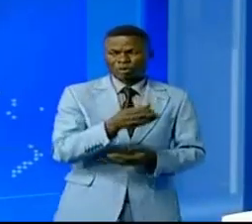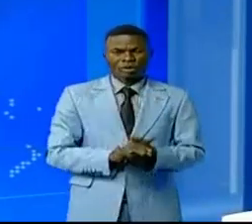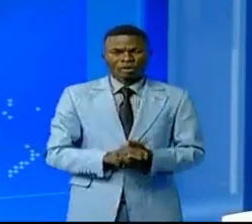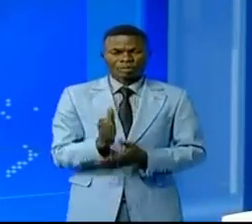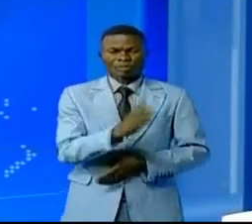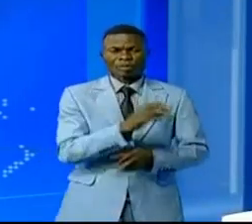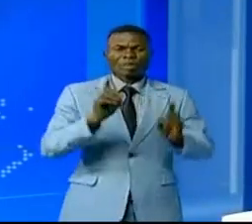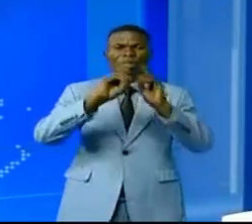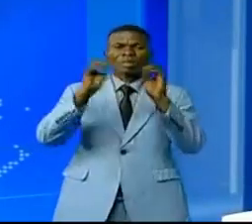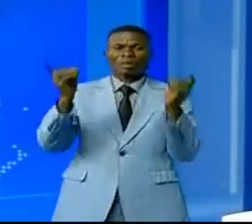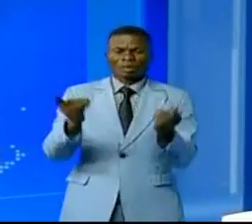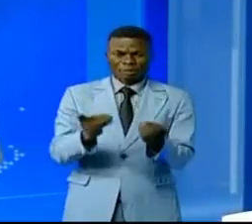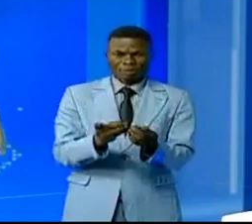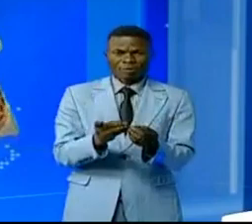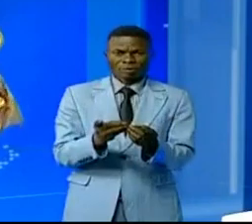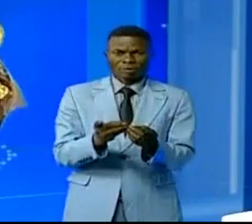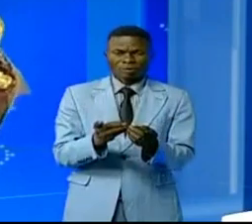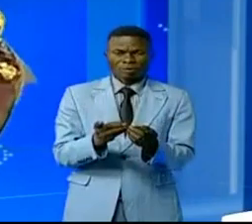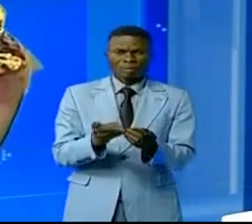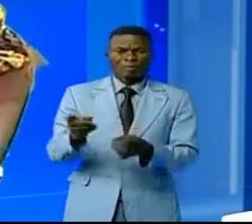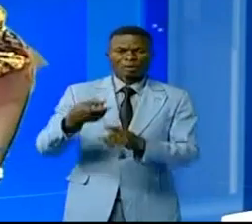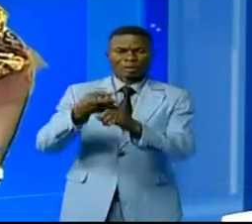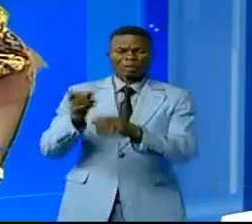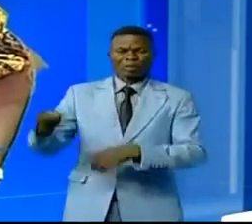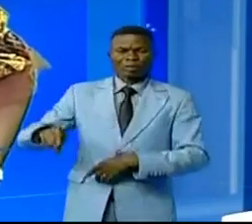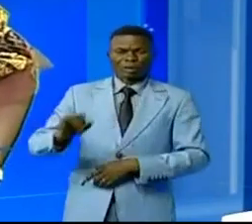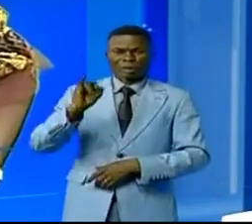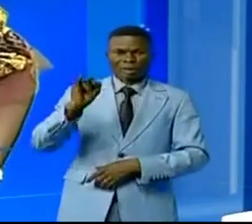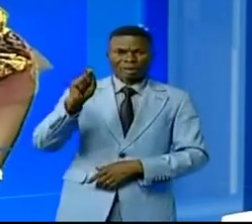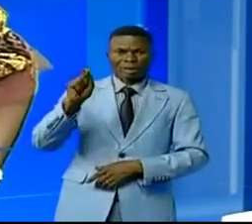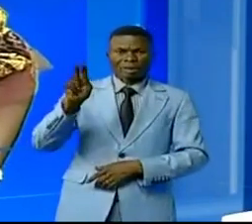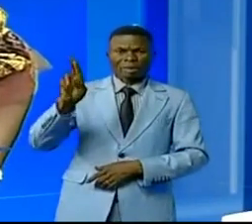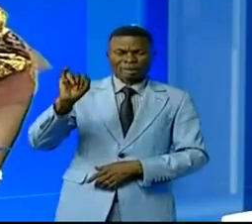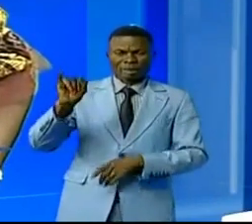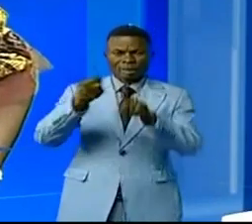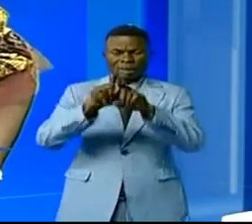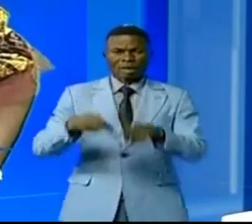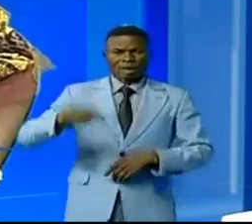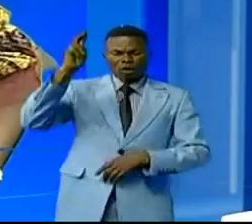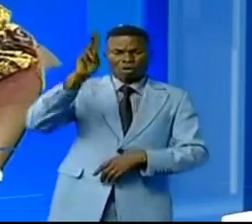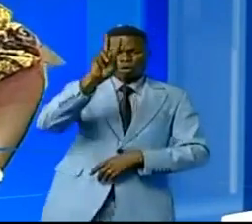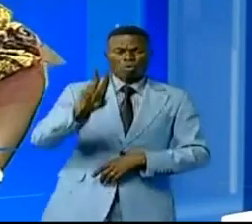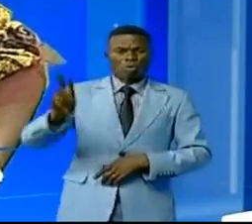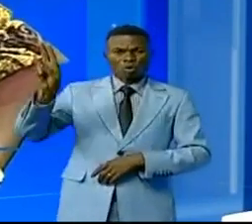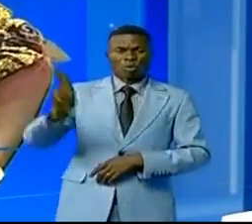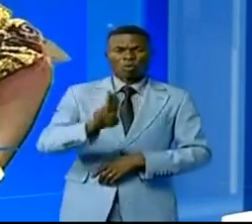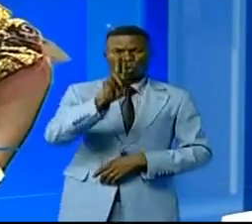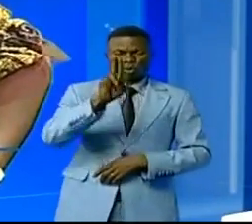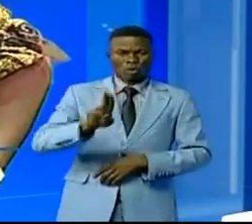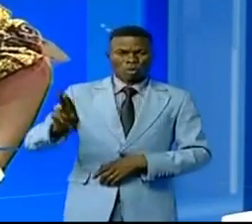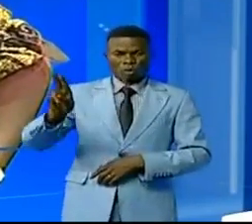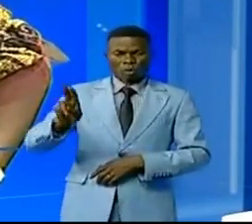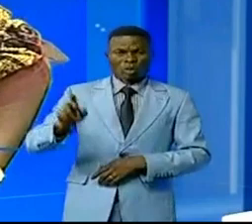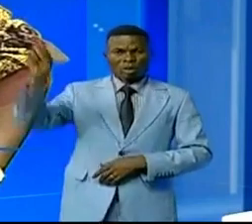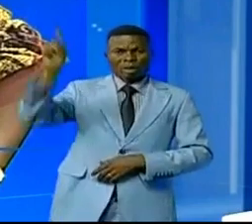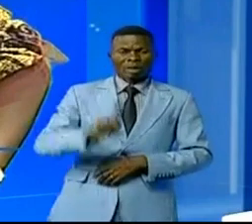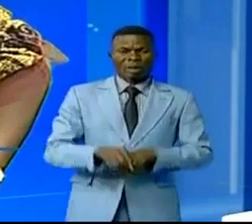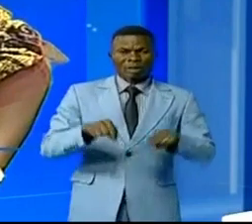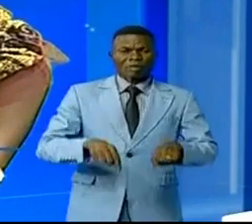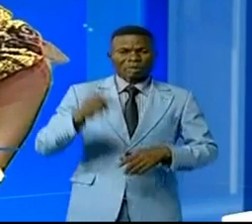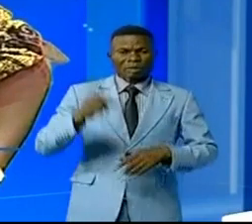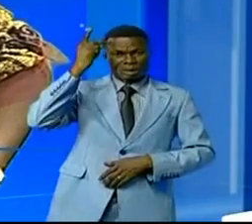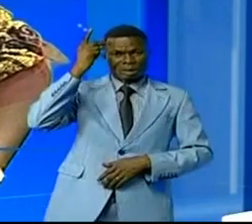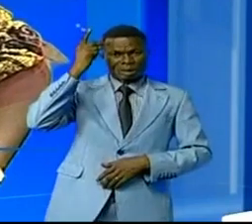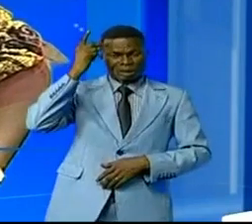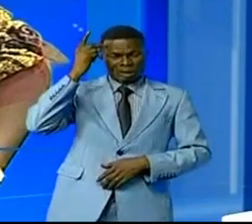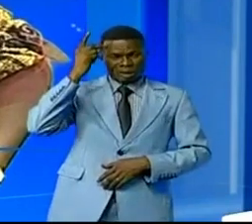Une délégation conjointe de la province de l'Ituri et celle du Haut-Ouélé sera à Kinshasa. Ils